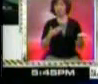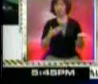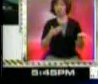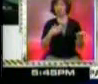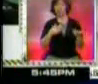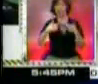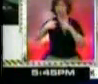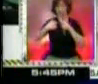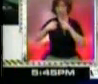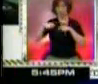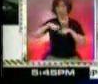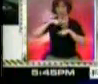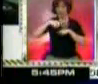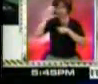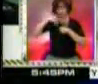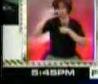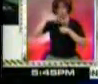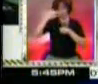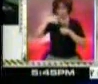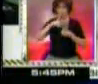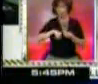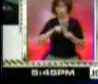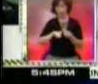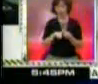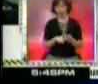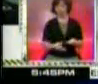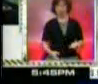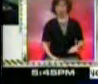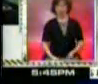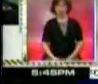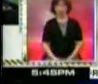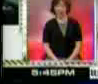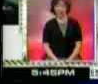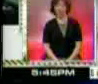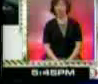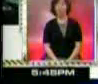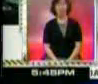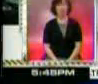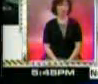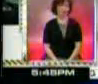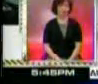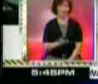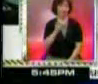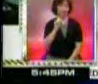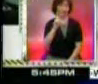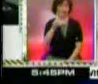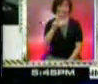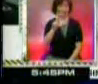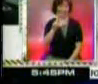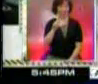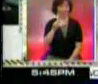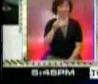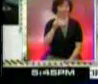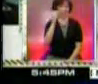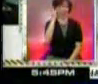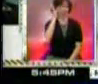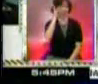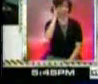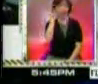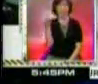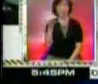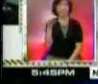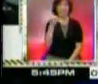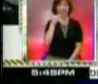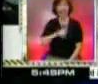Okay, Colonel Molave. Hindi, si Colonel Molave, kaibigin natin niya. Si Colonel Tambungan. Tambungan. Si Colonel